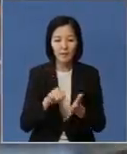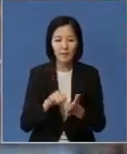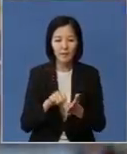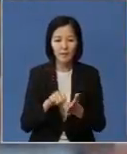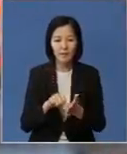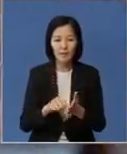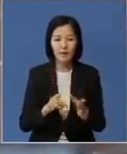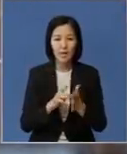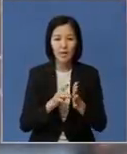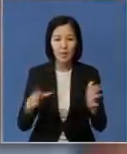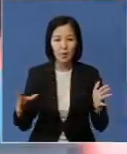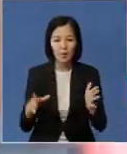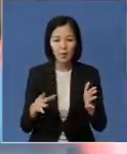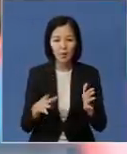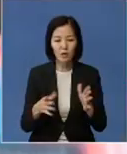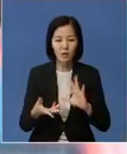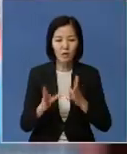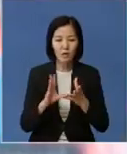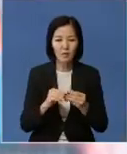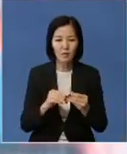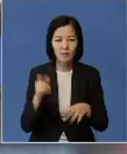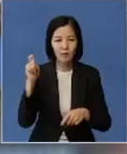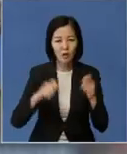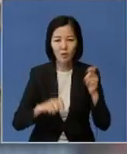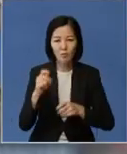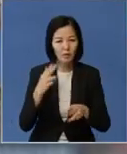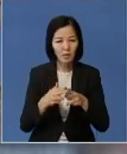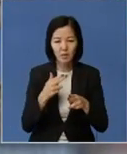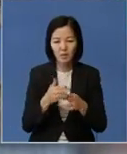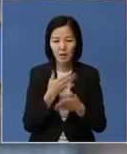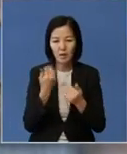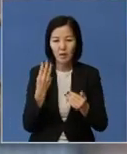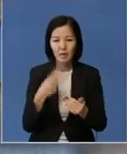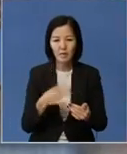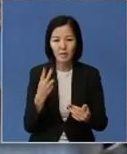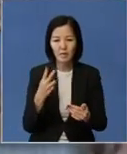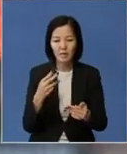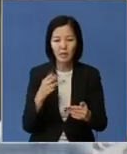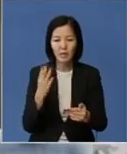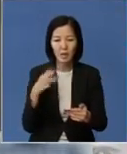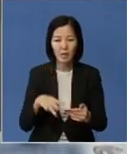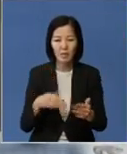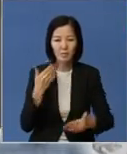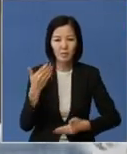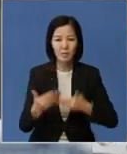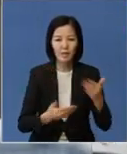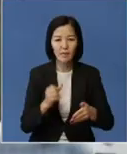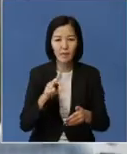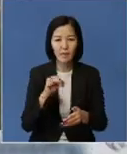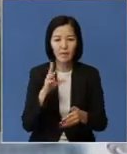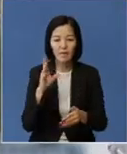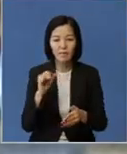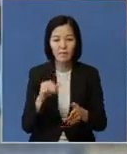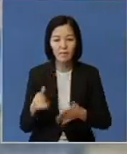бұл рекордтық көрсеткіш. Олар қатты жауынға қарамастан 42 шақырымды жүгіріп өтті. Қатысушыларға Александр Плац алаңынан